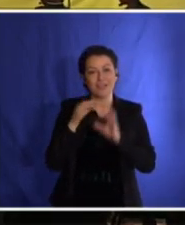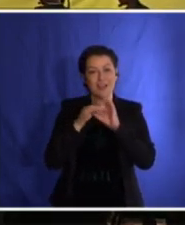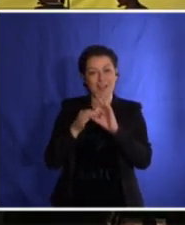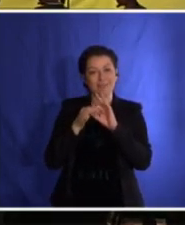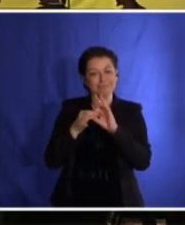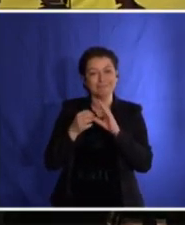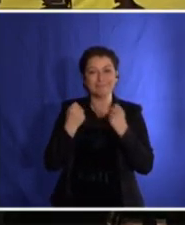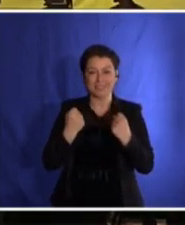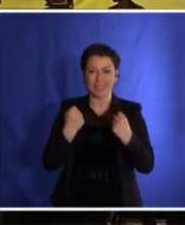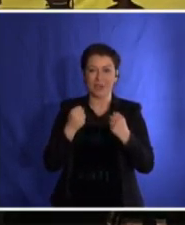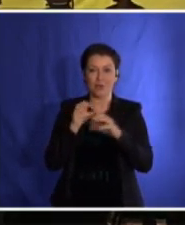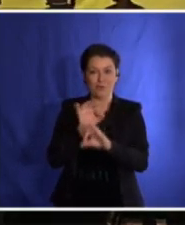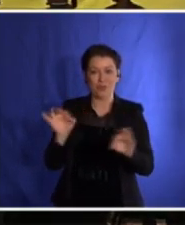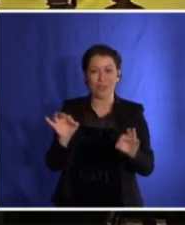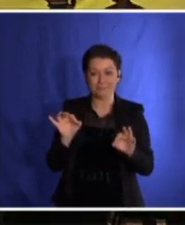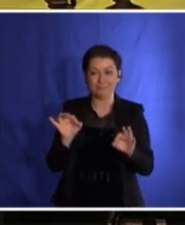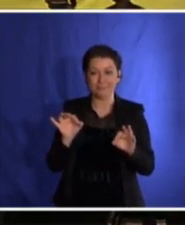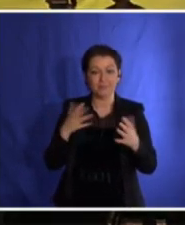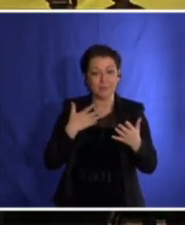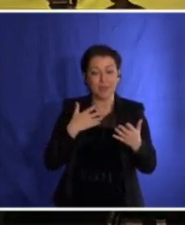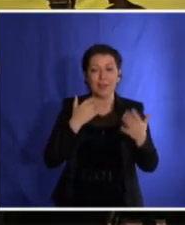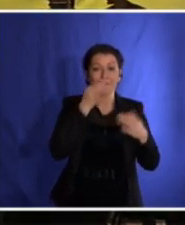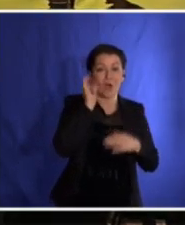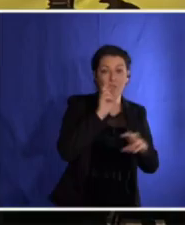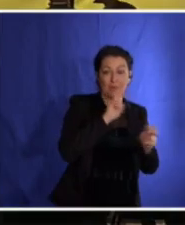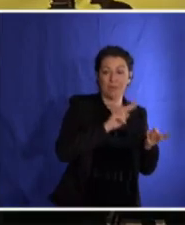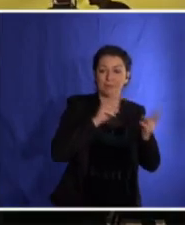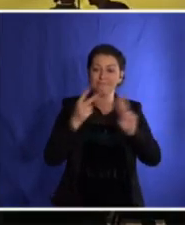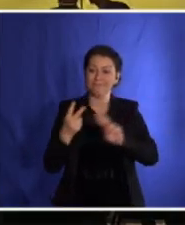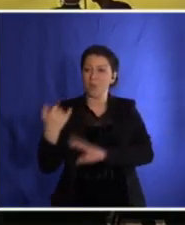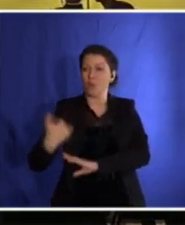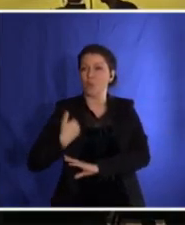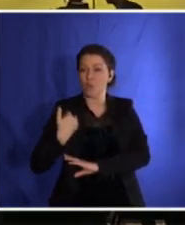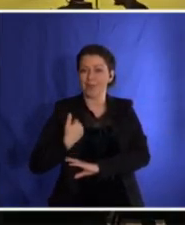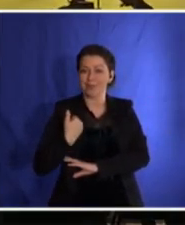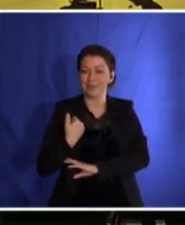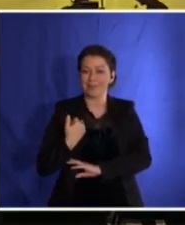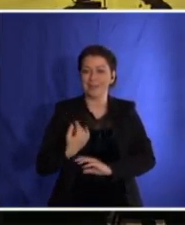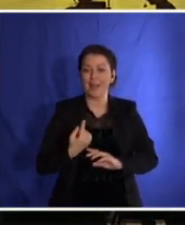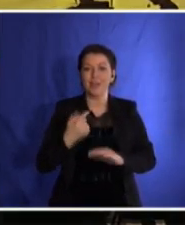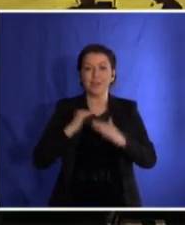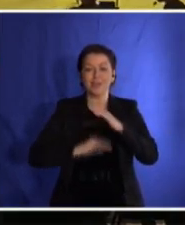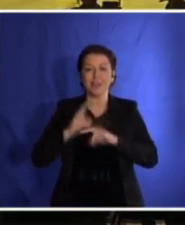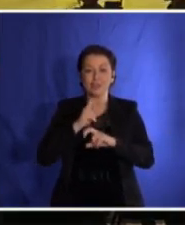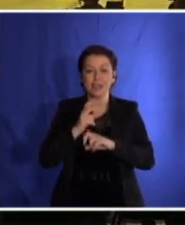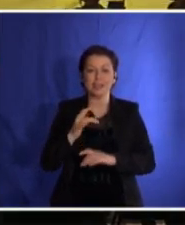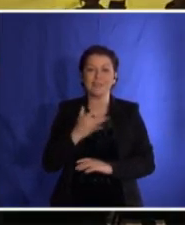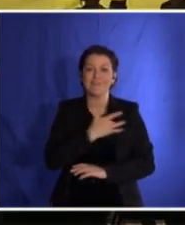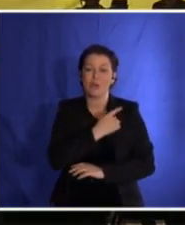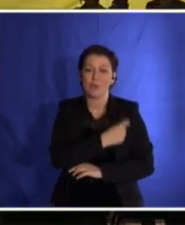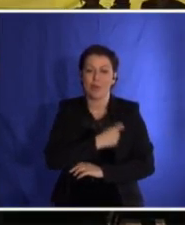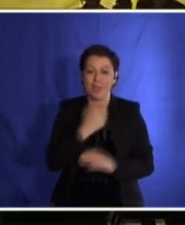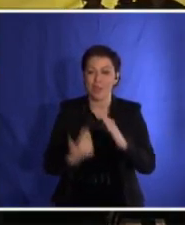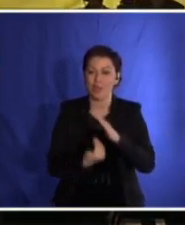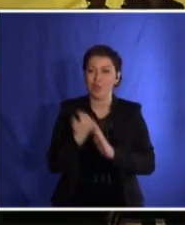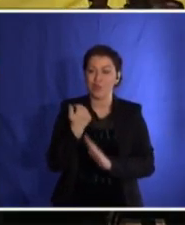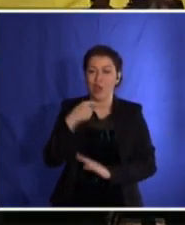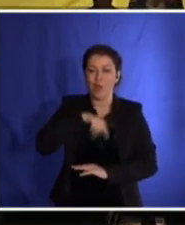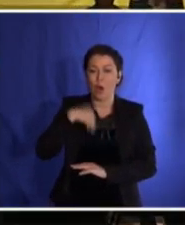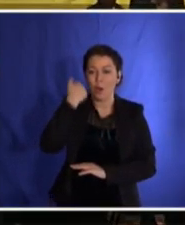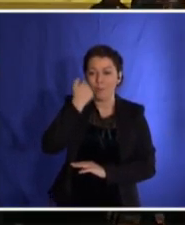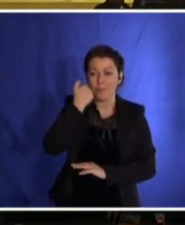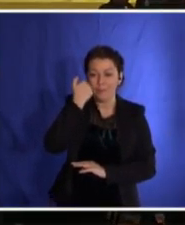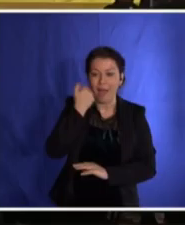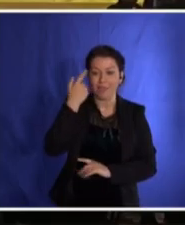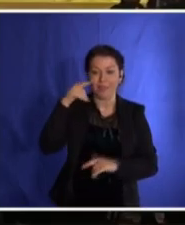Jugend. Die Junge Österreichische Volkspartei hat einen neuen Obmann seit November 2016, Bernhard